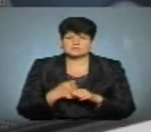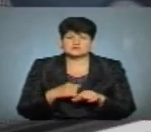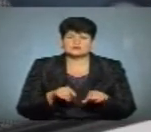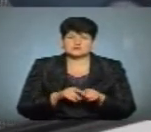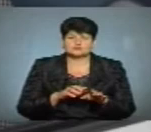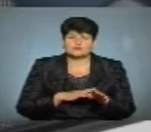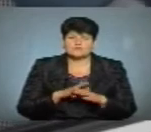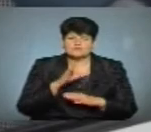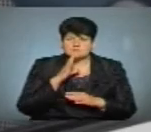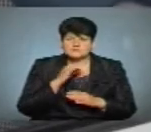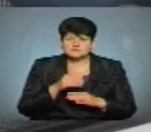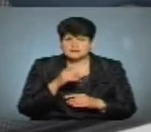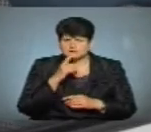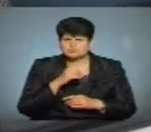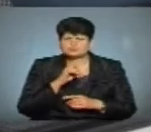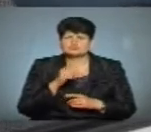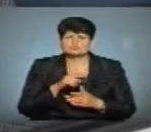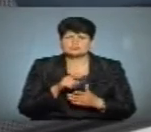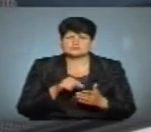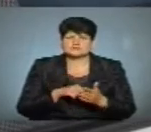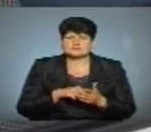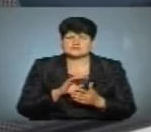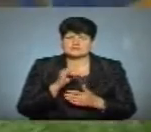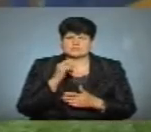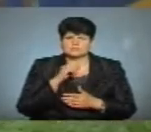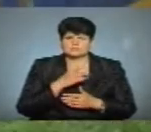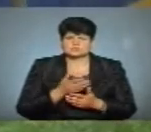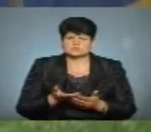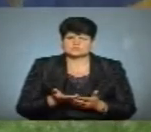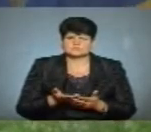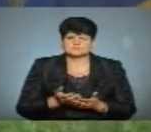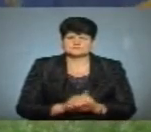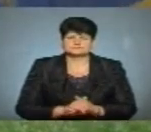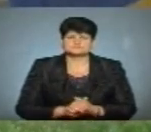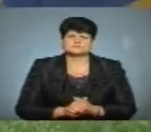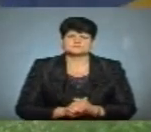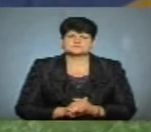повна маршрутка. Я не розумію, чому стоїть питання на економічності маршрута.